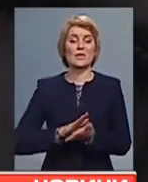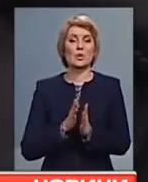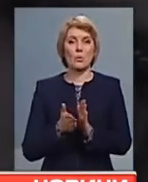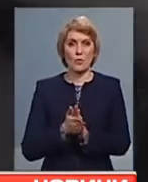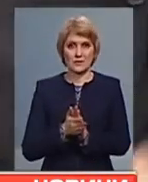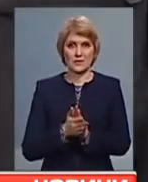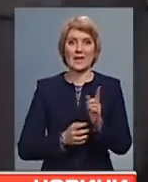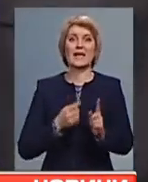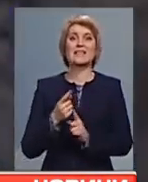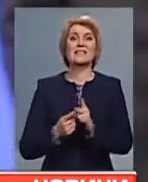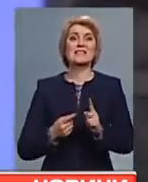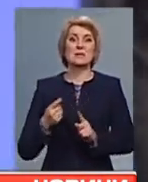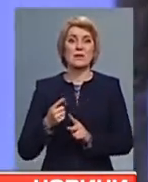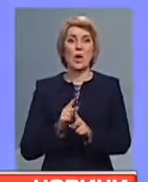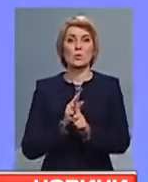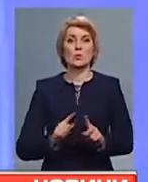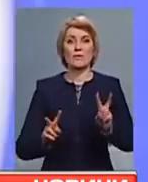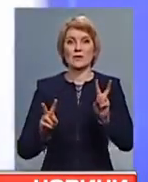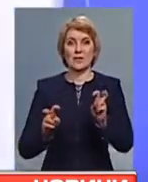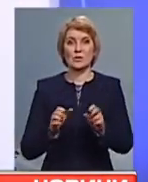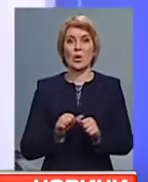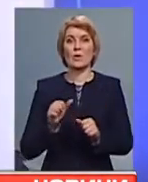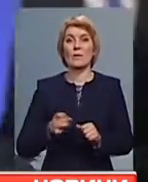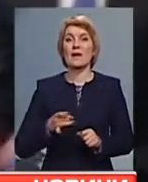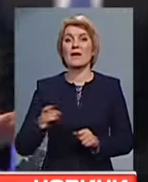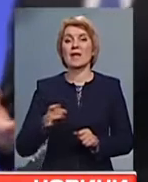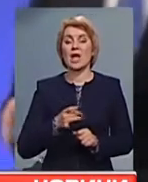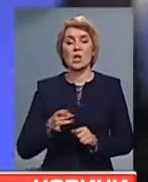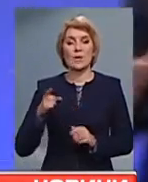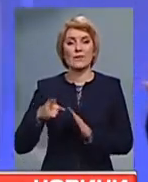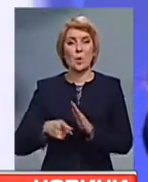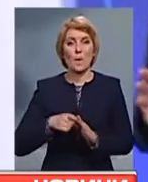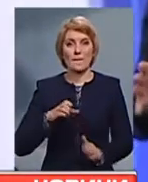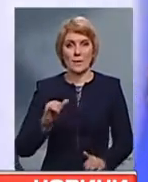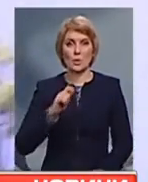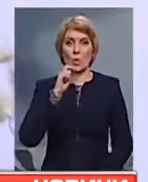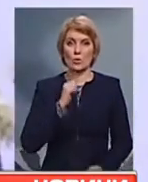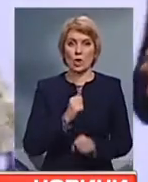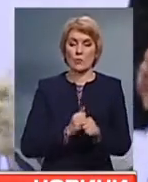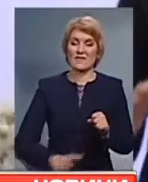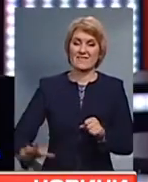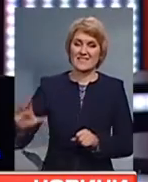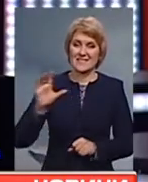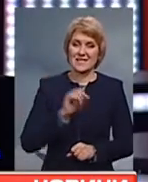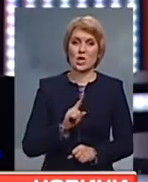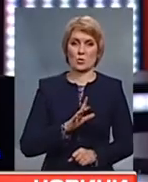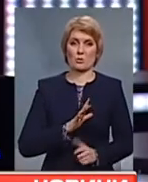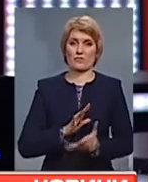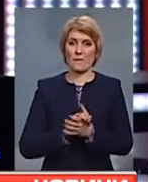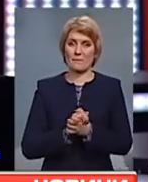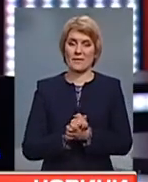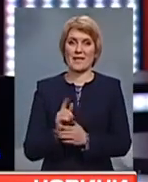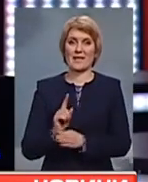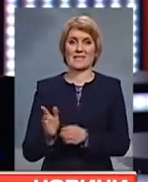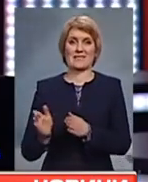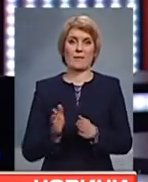статус окремих районів Донбасу. Україна робила і робить усе, щоб був мир і стабільність, каже Яценюк. А стосовно санкцій проти Росії, то мова